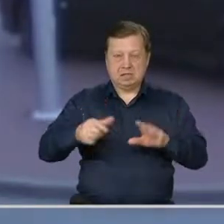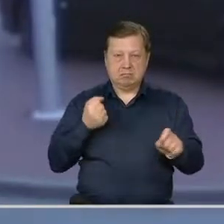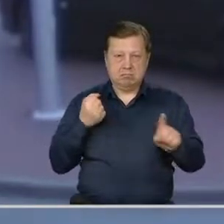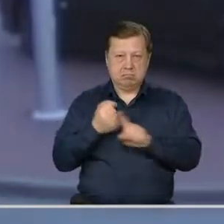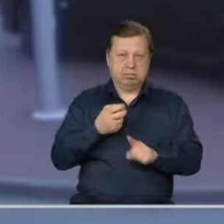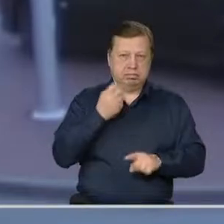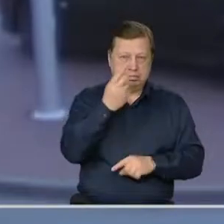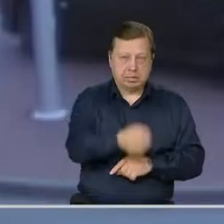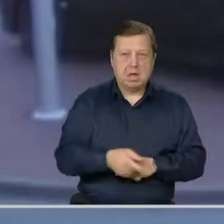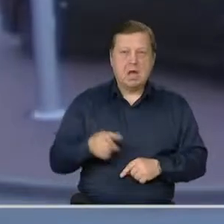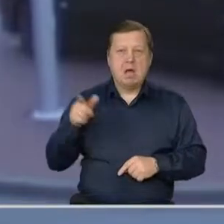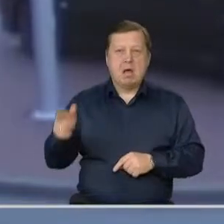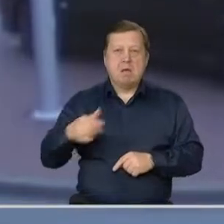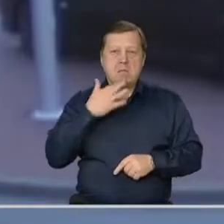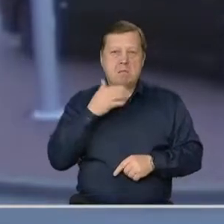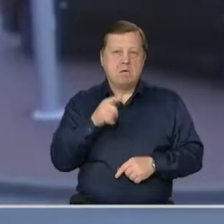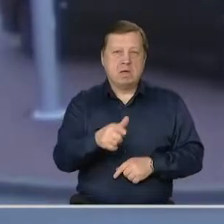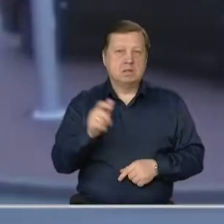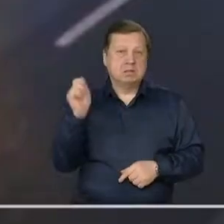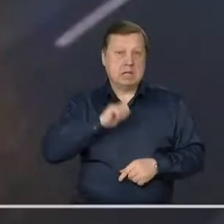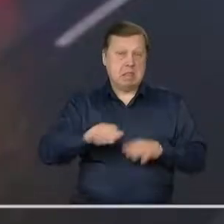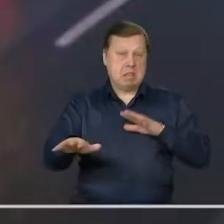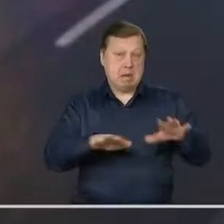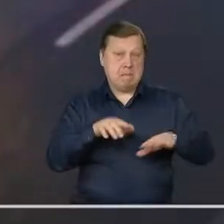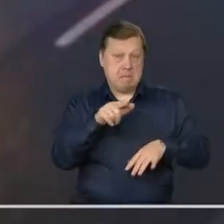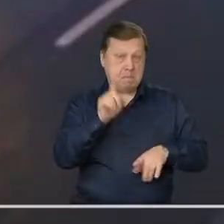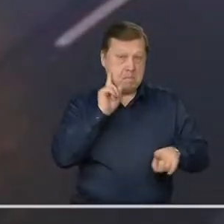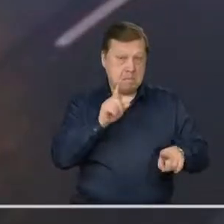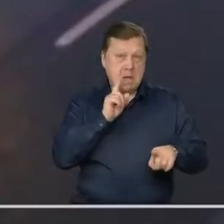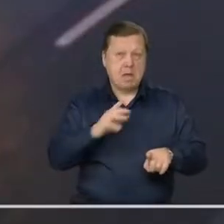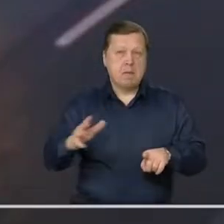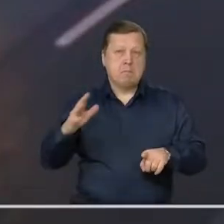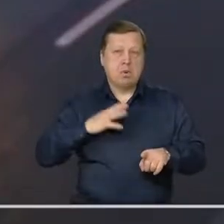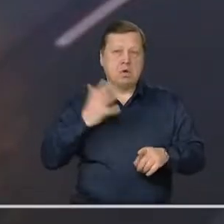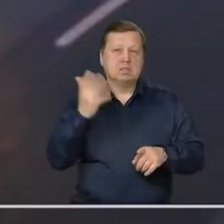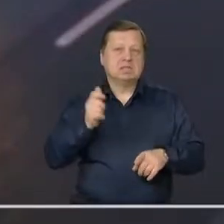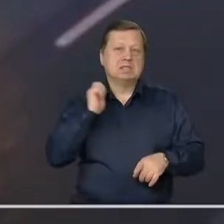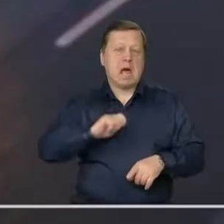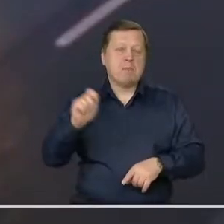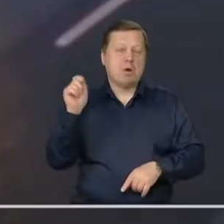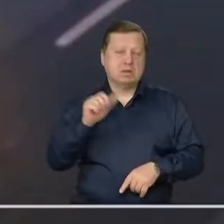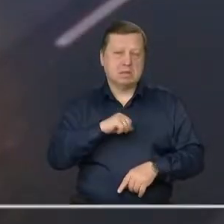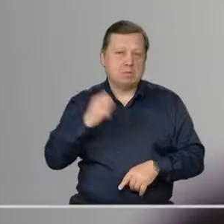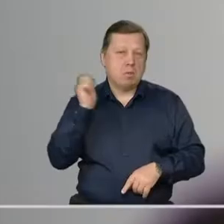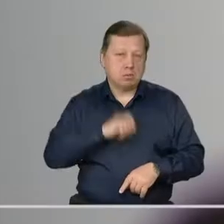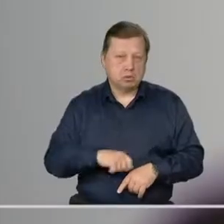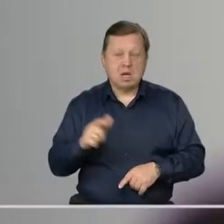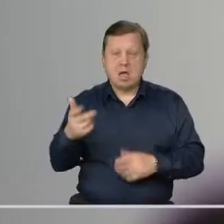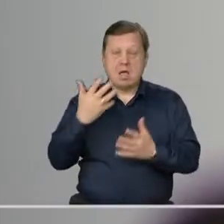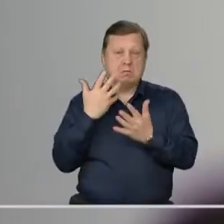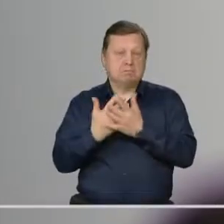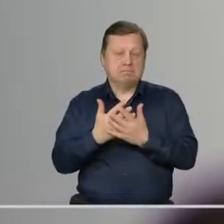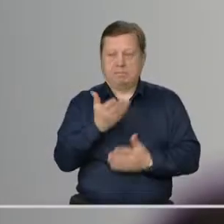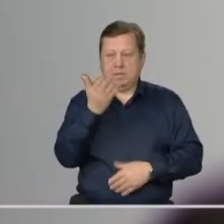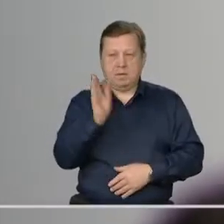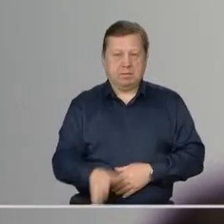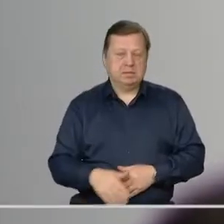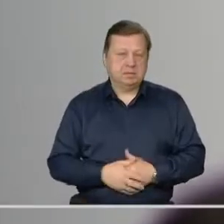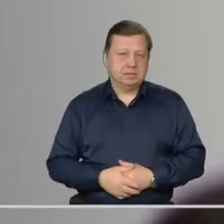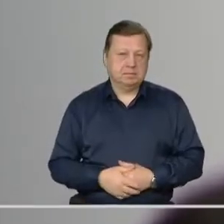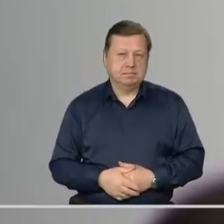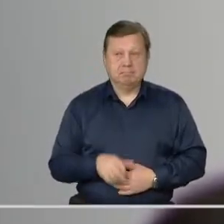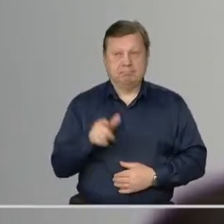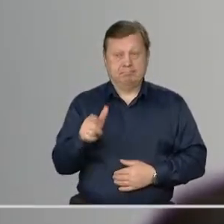trakcie procesu bezpodstawnie zasugerował że zabity na miejscu przez niego mężczyzna próbował popełnić samobójstwo za kraty nie trafi mamy do czynienia ze